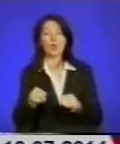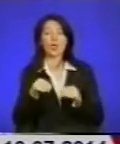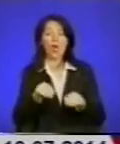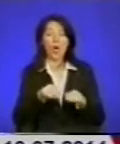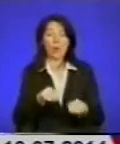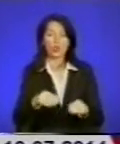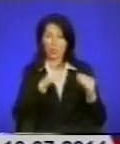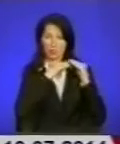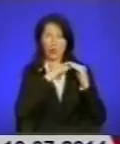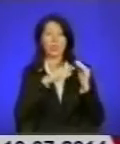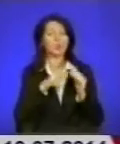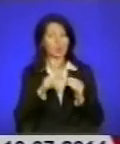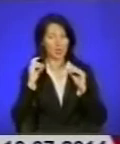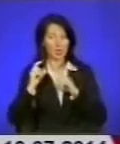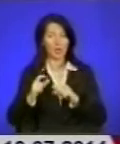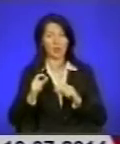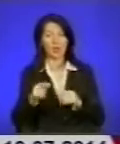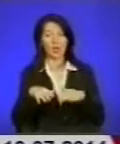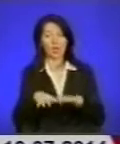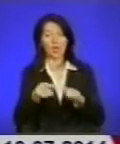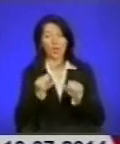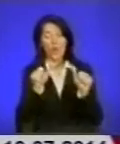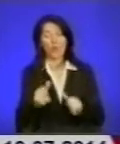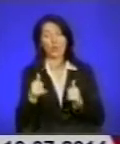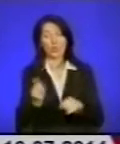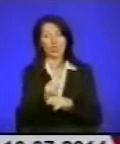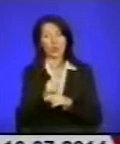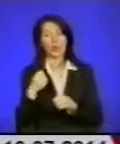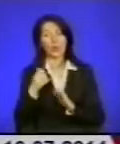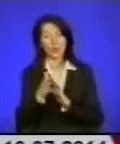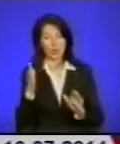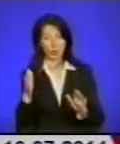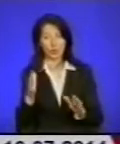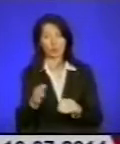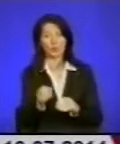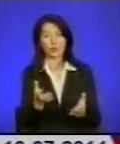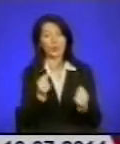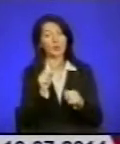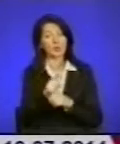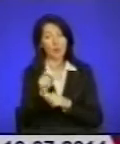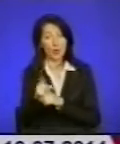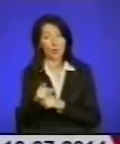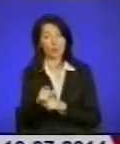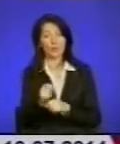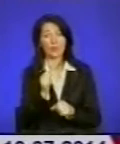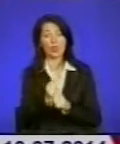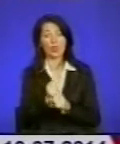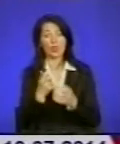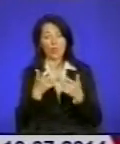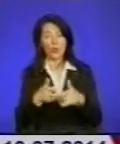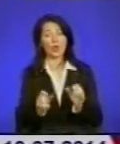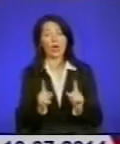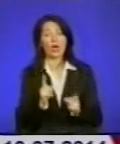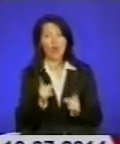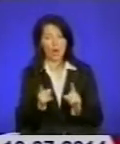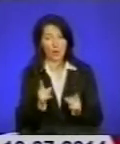тернопільського батальйону. Отримали замовлення від Одеської залізниці на пошиття форми з давальницької сировини. Робота фабрики рентабельна. Вміння шити